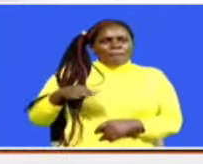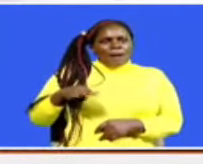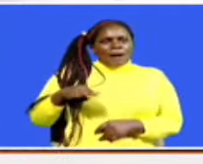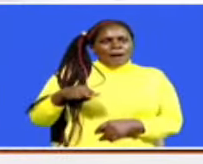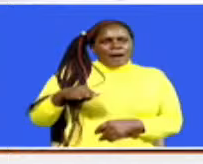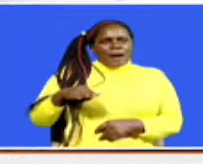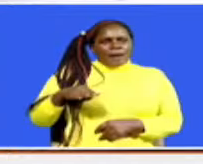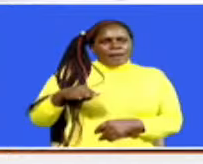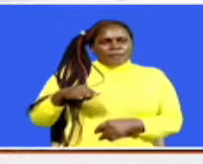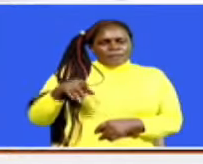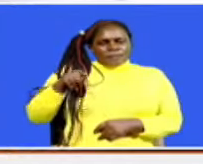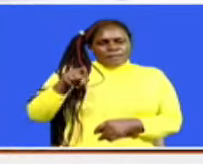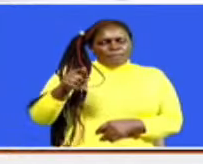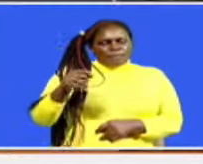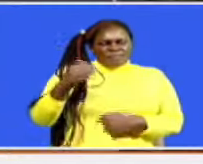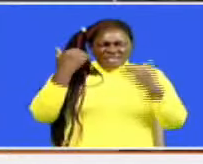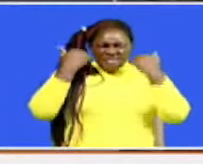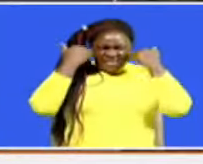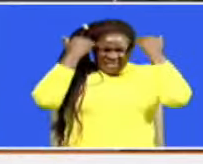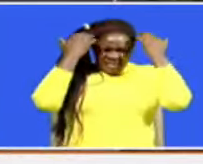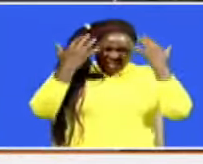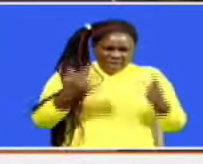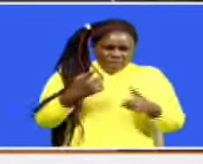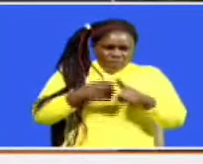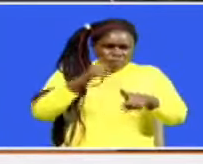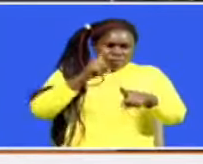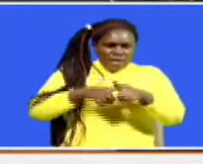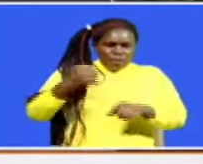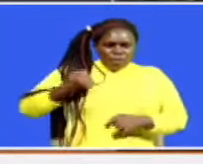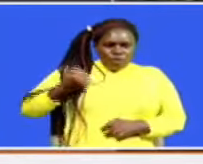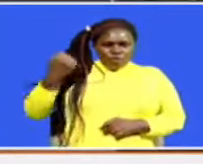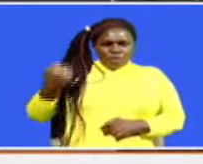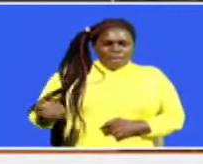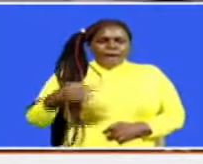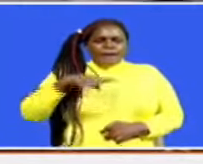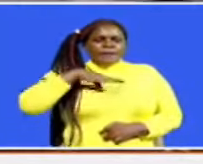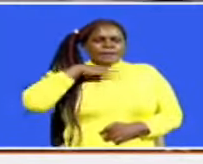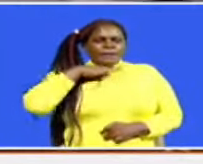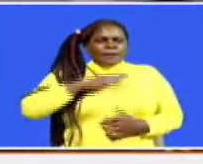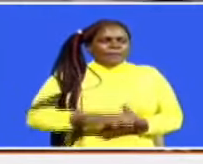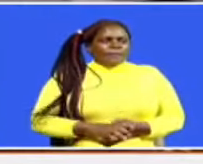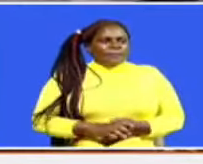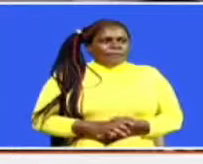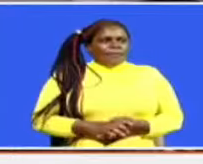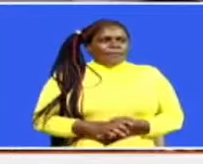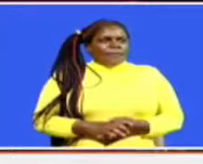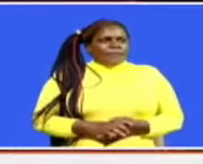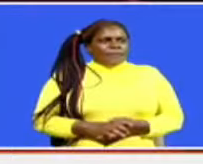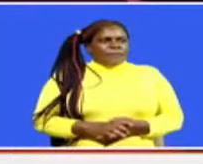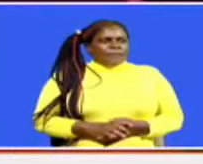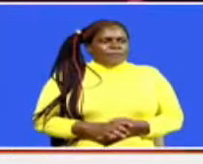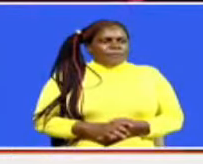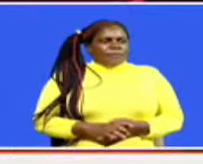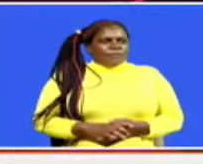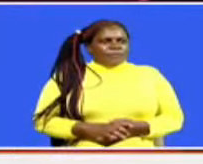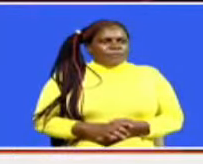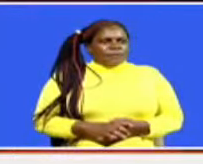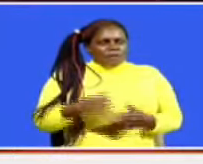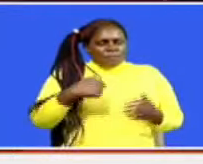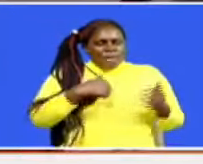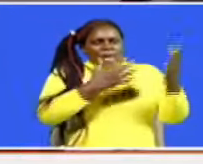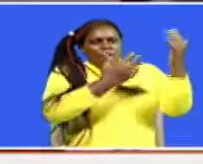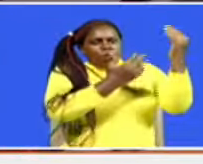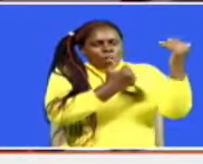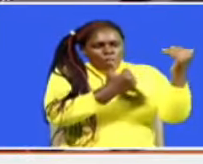endured untold psychological torture since she lost one of her last-born daughters. Tendeka lakini ka ingekua, matumaini